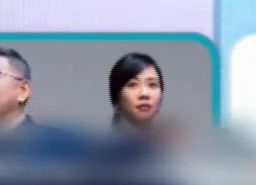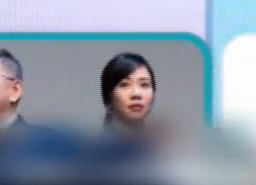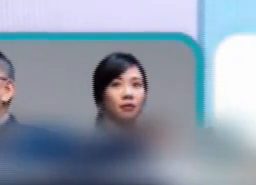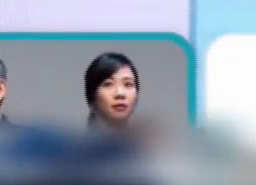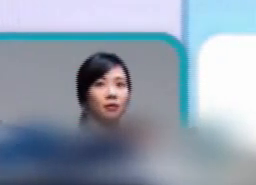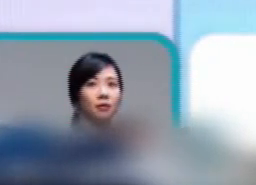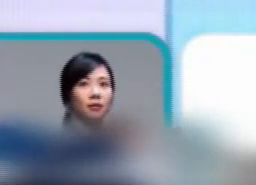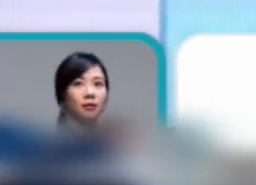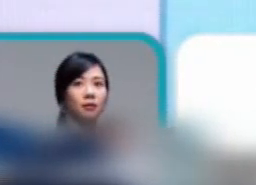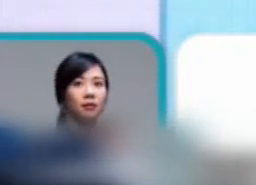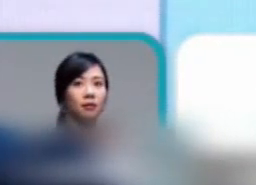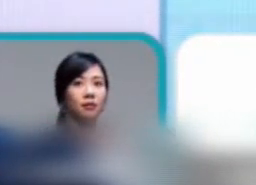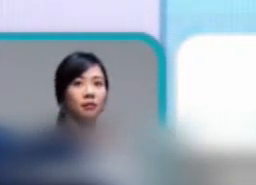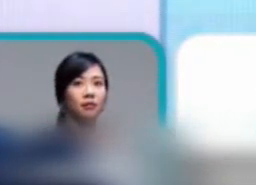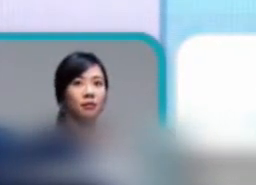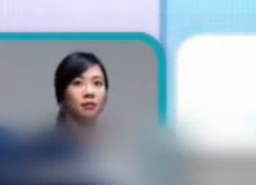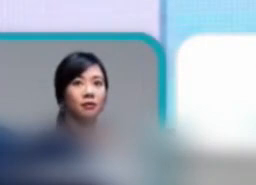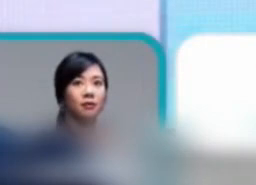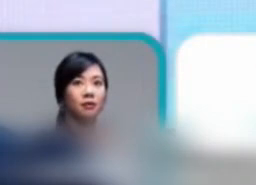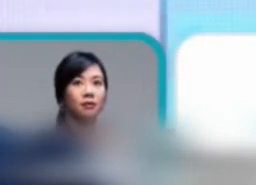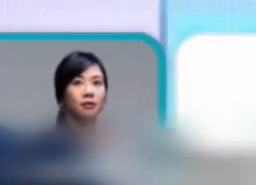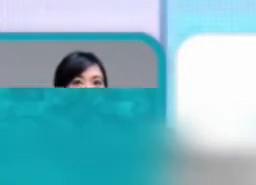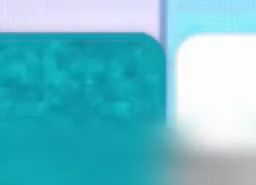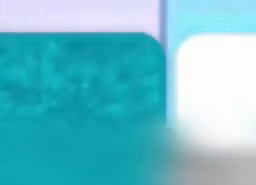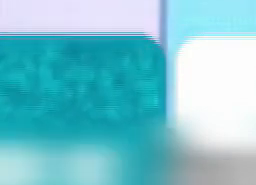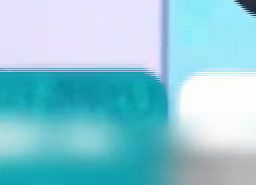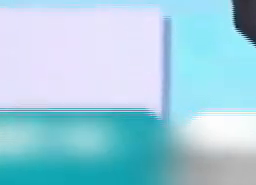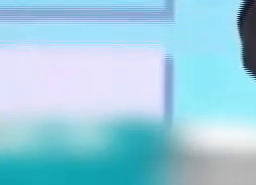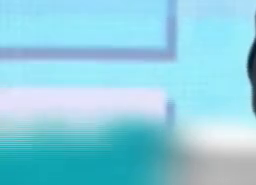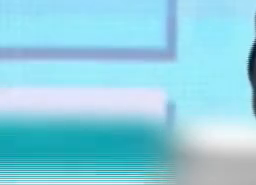张直播频道，挥舞第三势力旗帜，争取